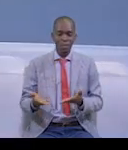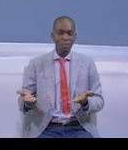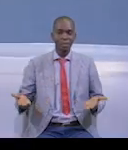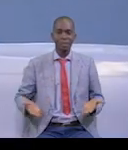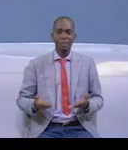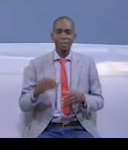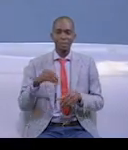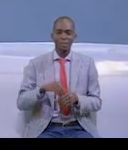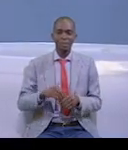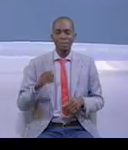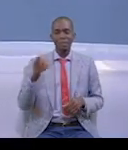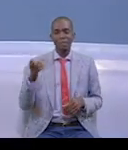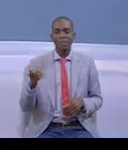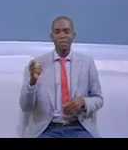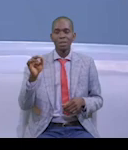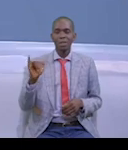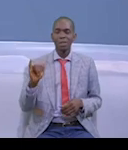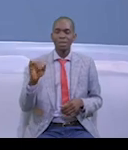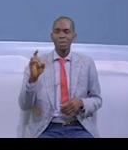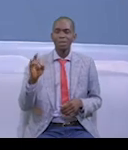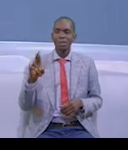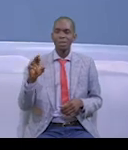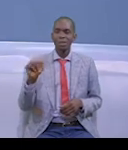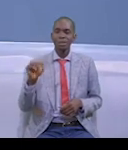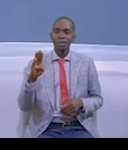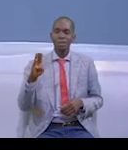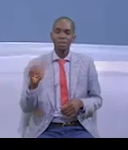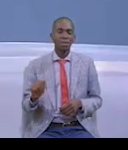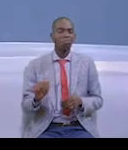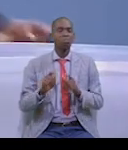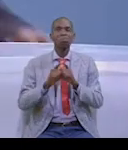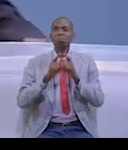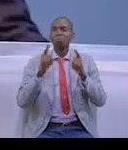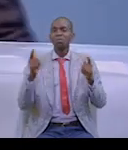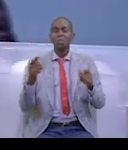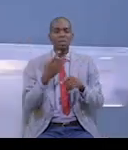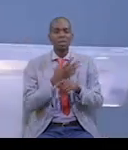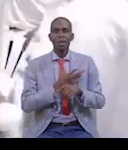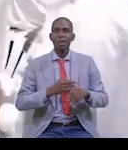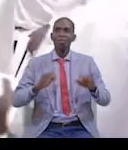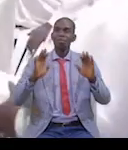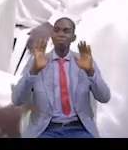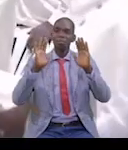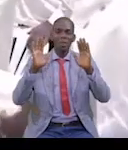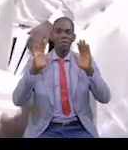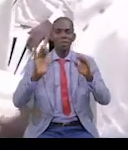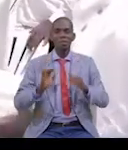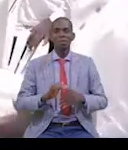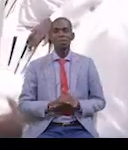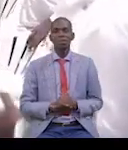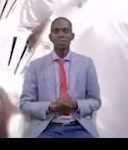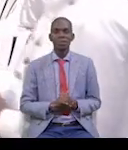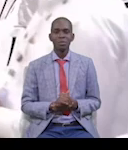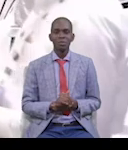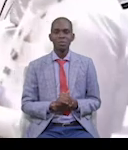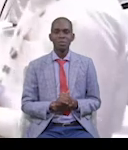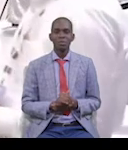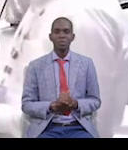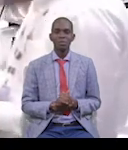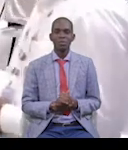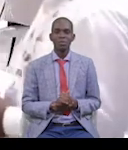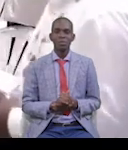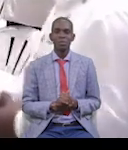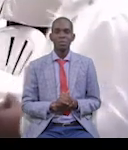హియర్ ఇన్ హైదరాబాద్, గ్రేట్ అండ్ వండర్ఫుల్. హైదరాబాద్ లో ఉన్న సహోదరులు, సేవలో పరిచయం చేస్తున్న వారందరూ కూడా